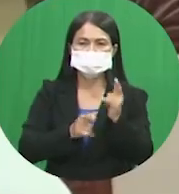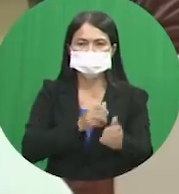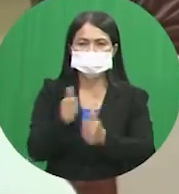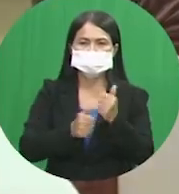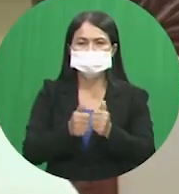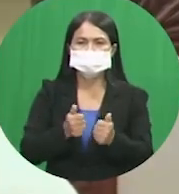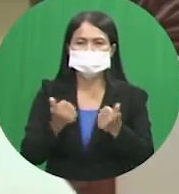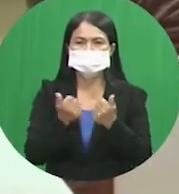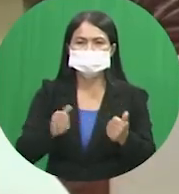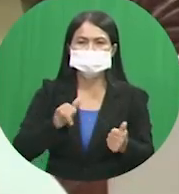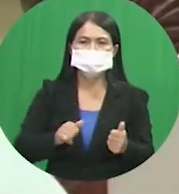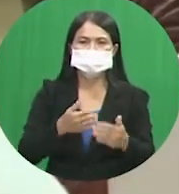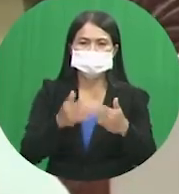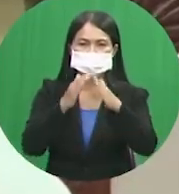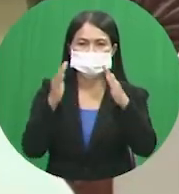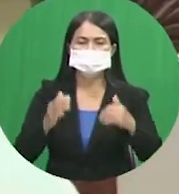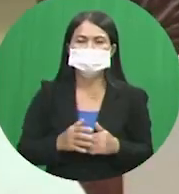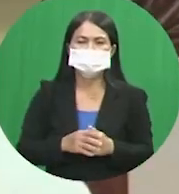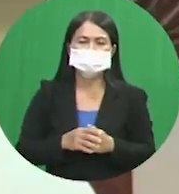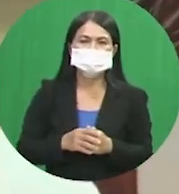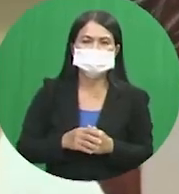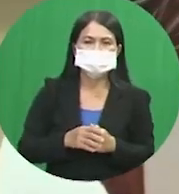SEA Games ដែលកម្ពុជាធ្វើជាម្ចាស់ផ្ទះ